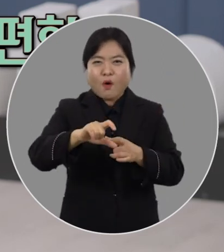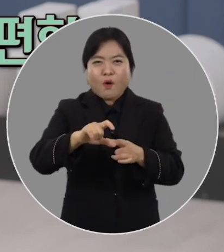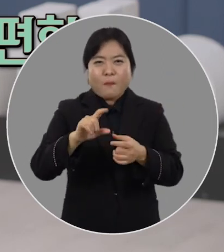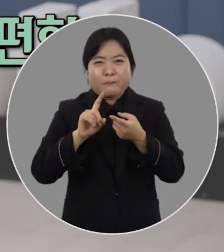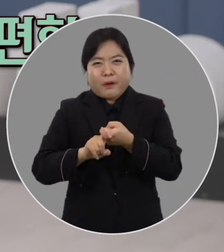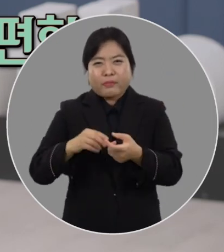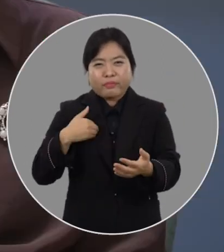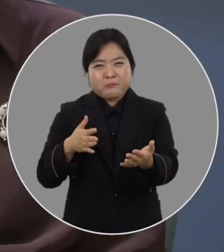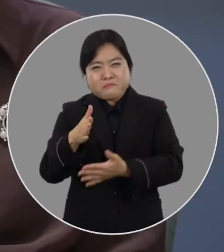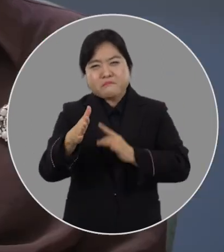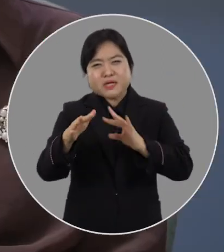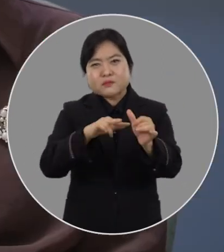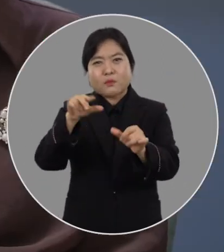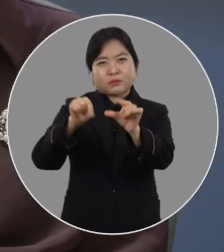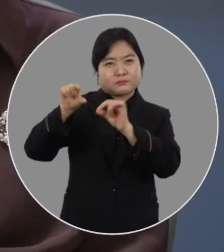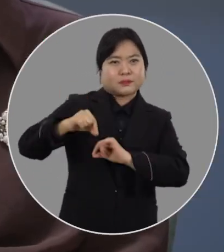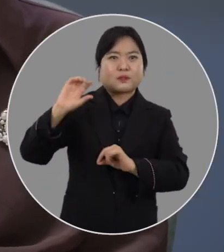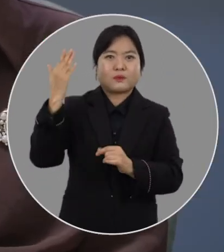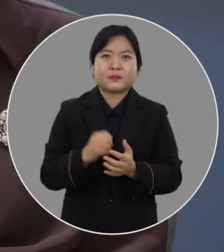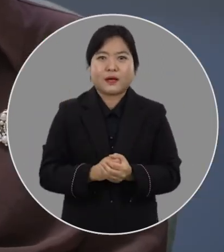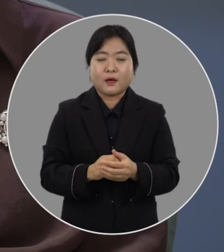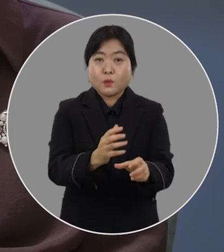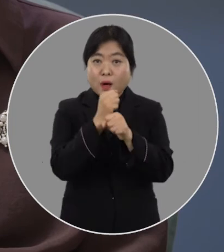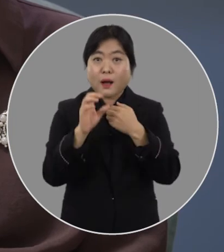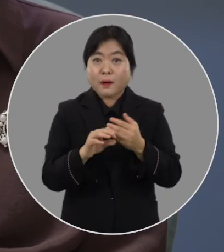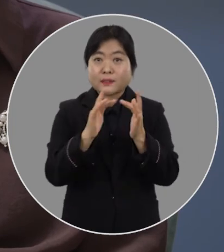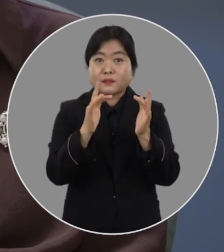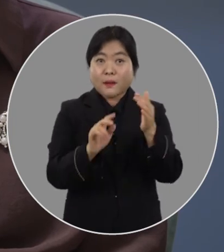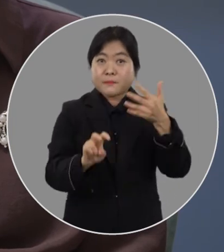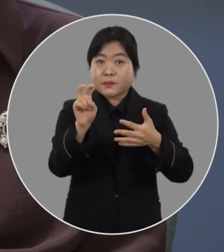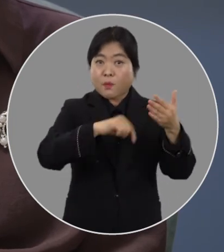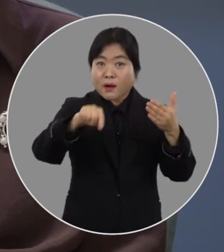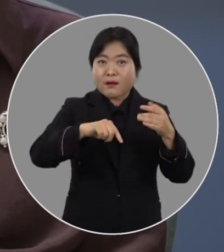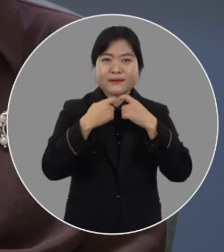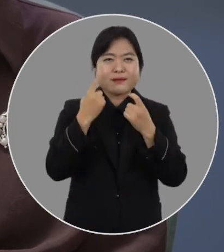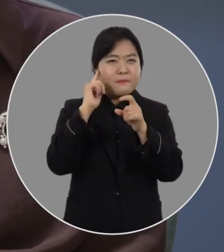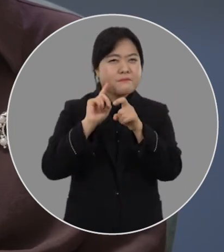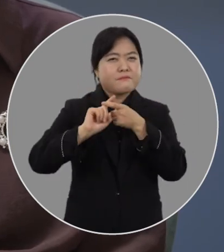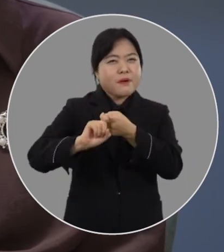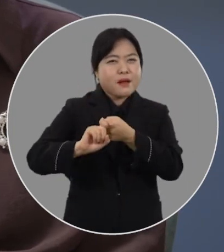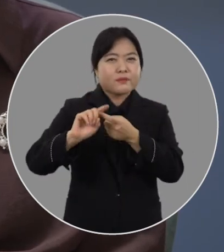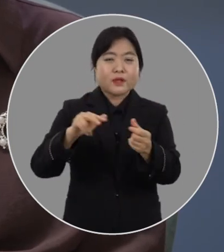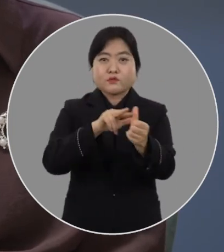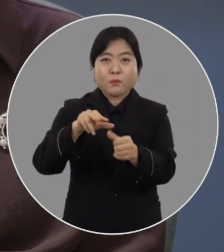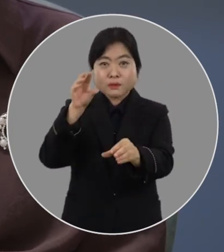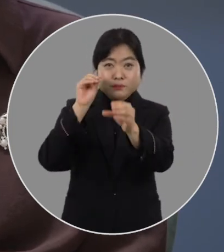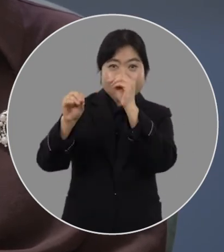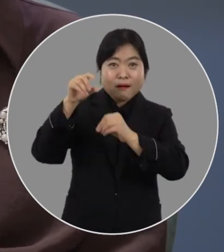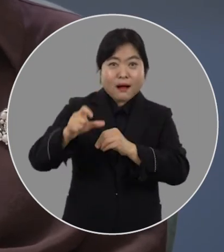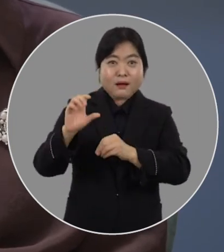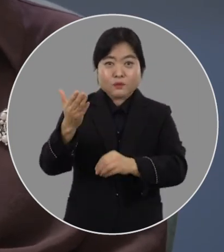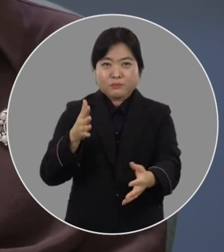경향이 있습니다. 요약하자면 인터넷 미디어 환경은 개인의 편향된 정보 습득을 강화시키는 경향이